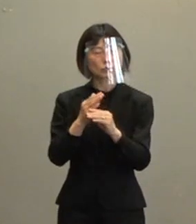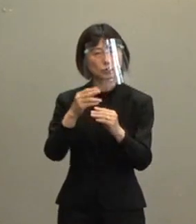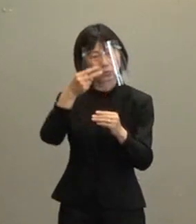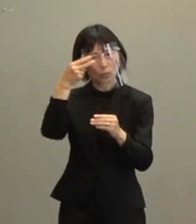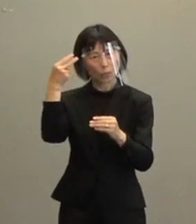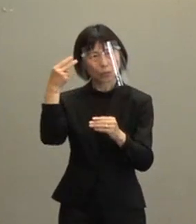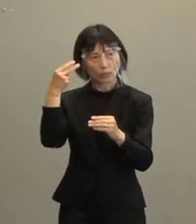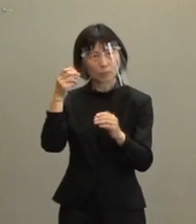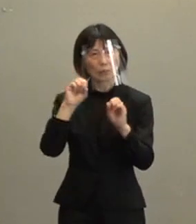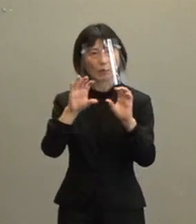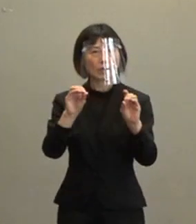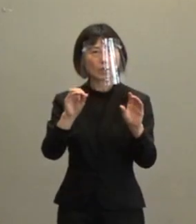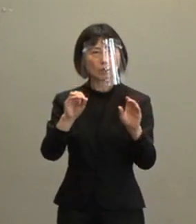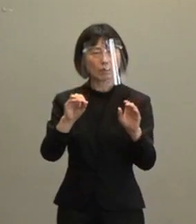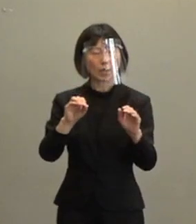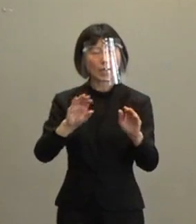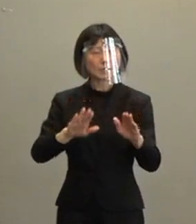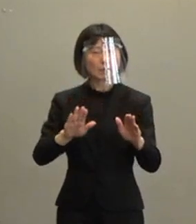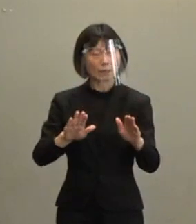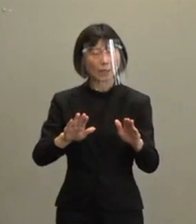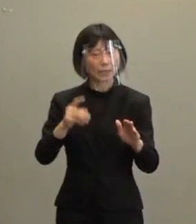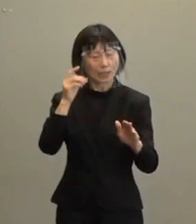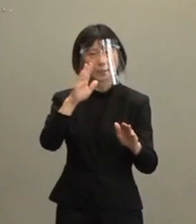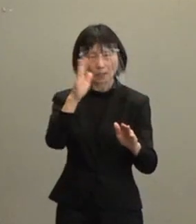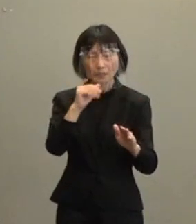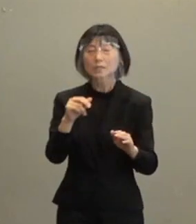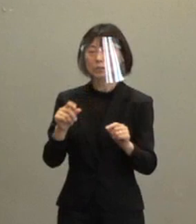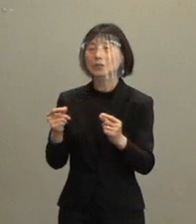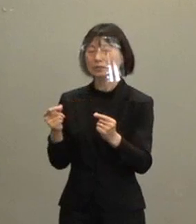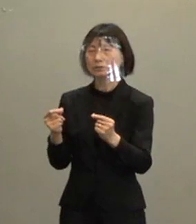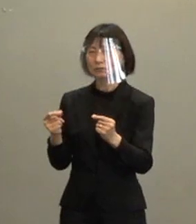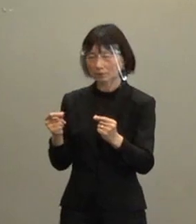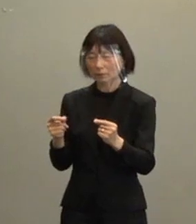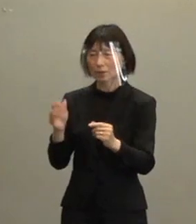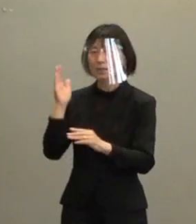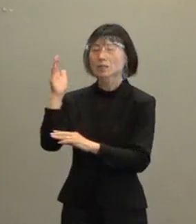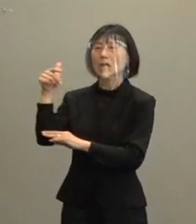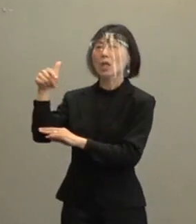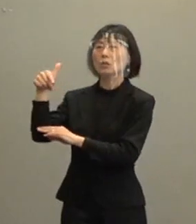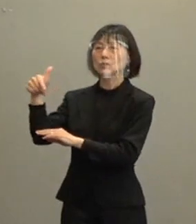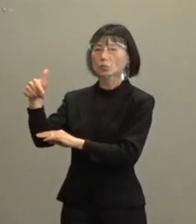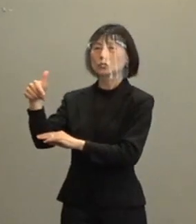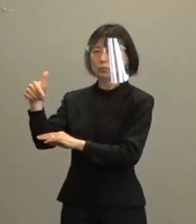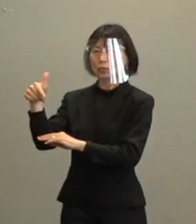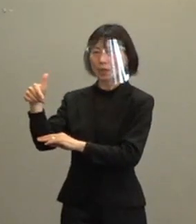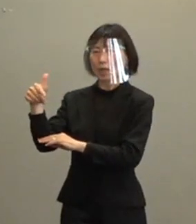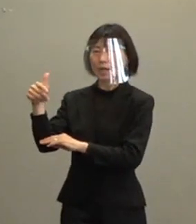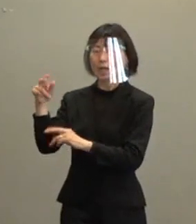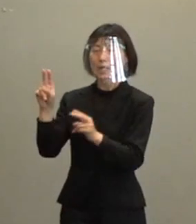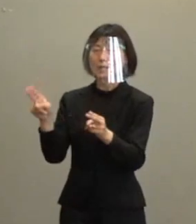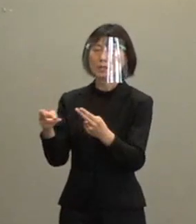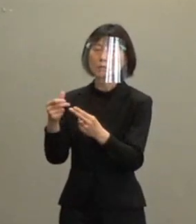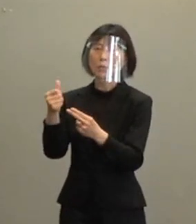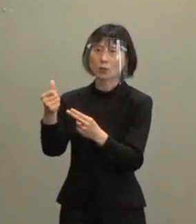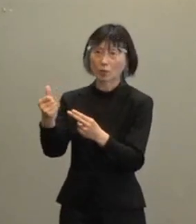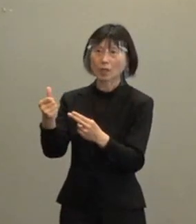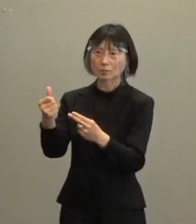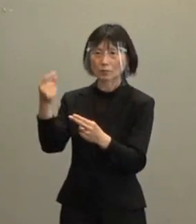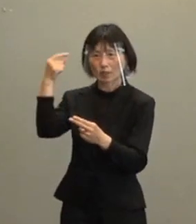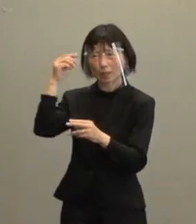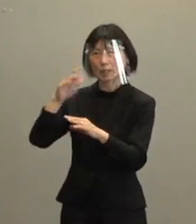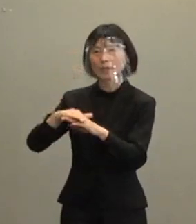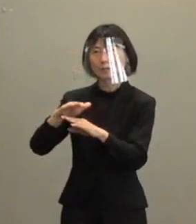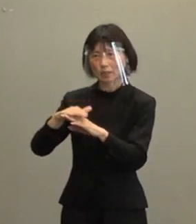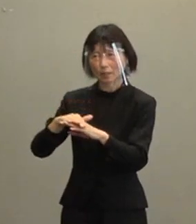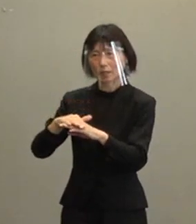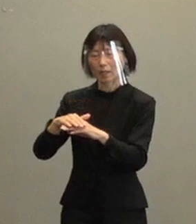別に特段現時点では考えてらっしゃらないです ね。現時点ではそうですね。なので政府のであったり専門家等の観点からですね、例